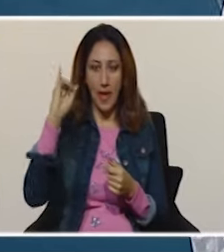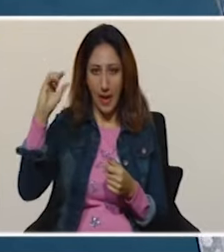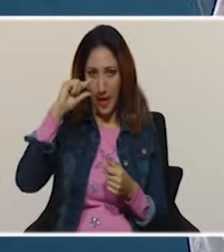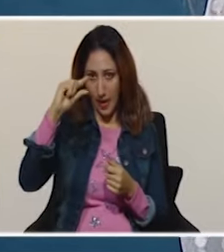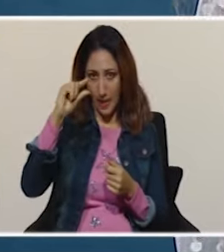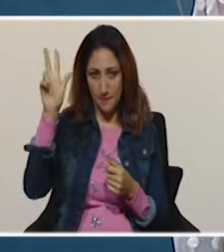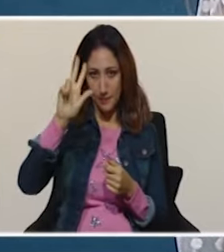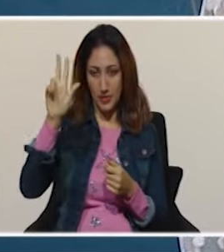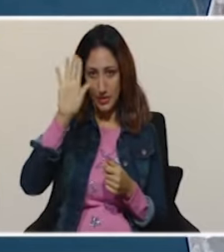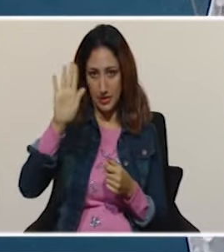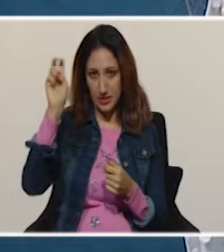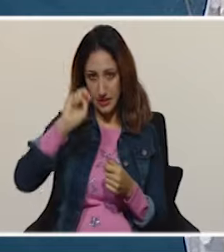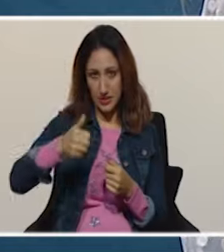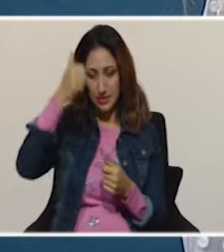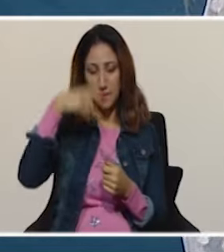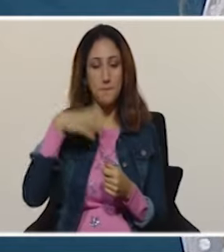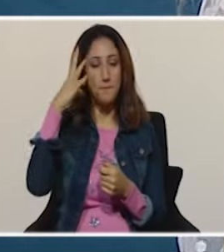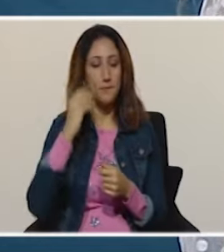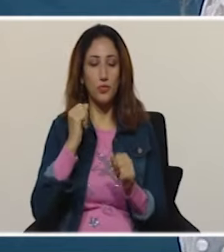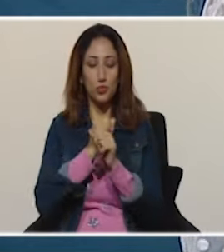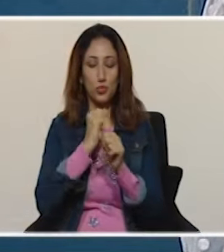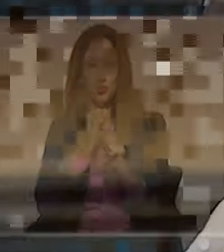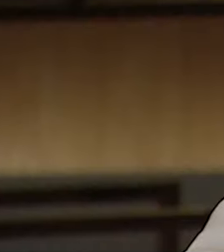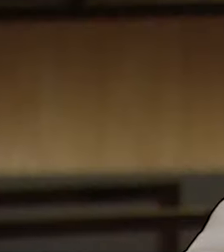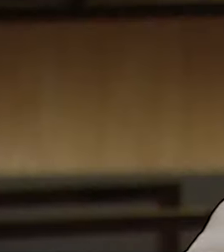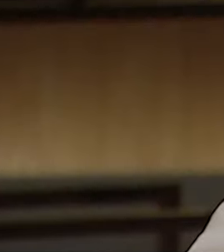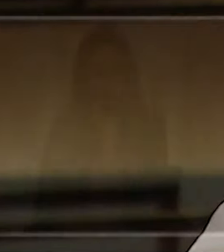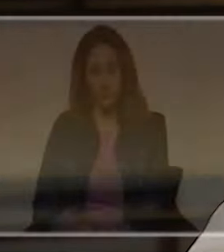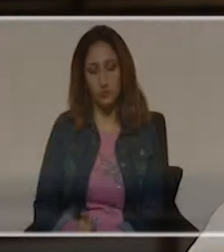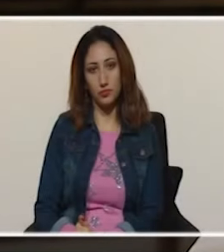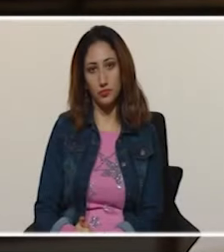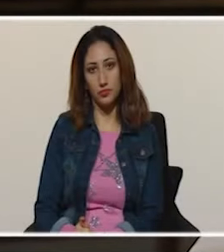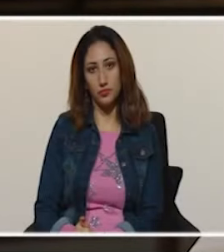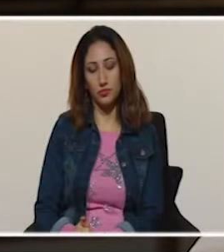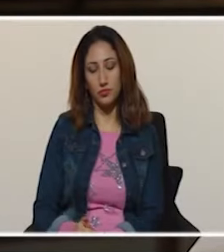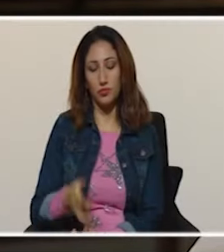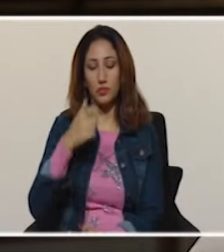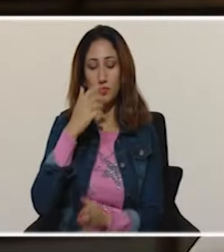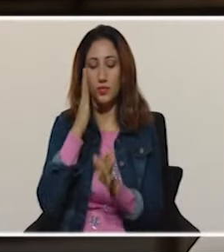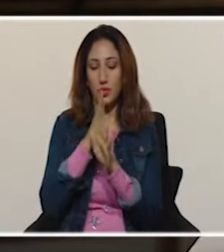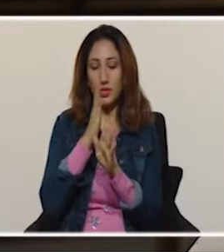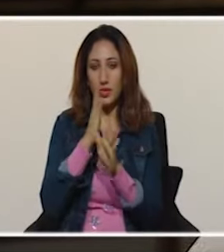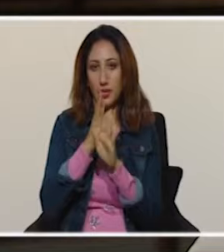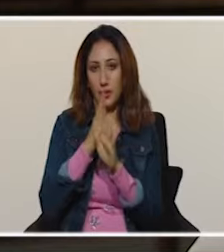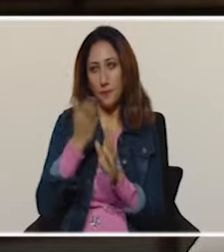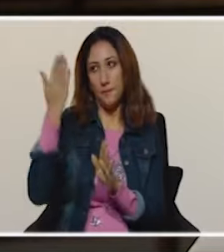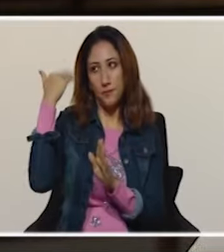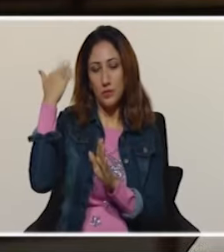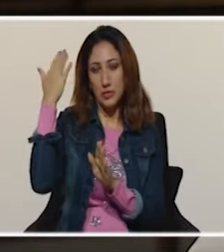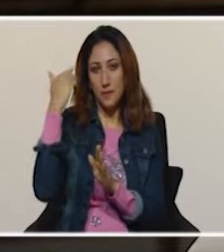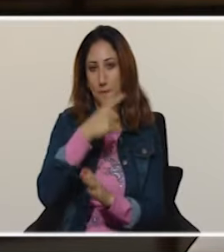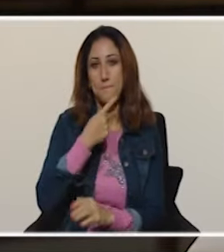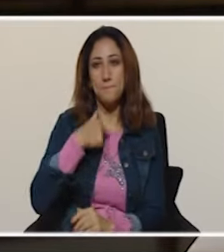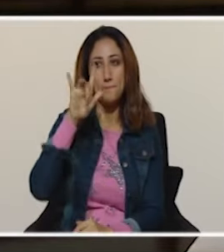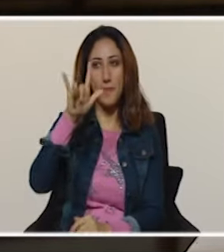فطبعا يعني اكثر فيلم قريب لقلبي. رزان لو اخترتي نجم من نجوم زمن الفن الجميل كنت تحبي